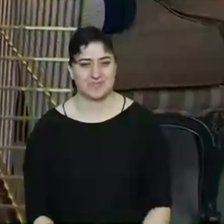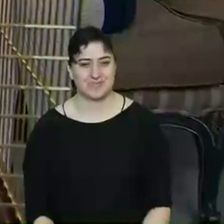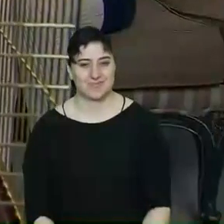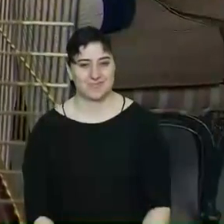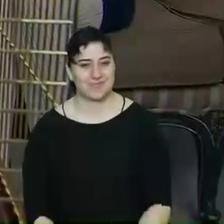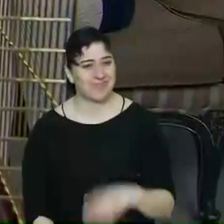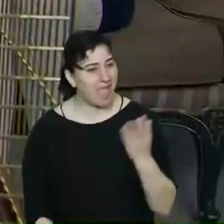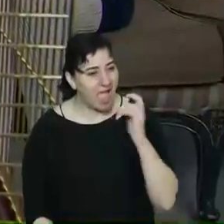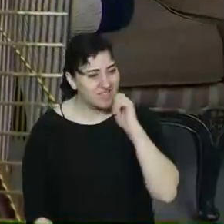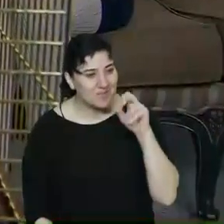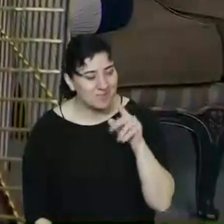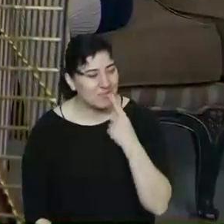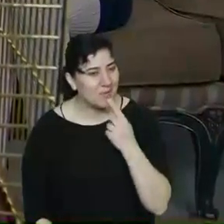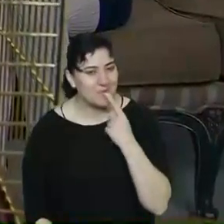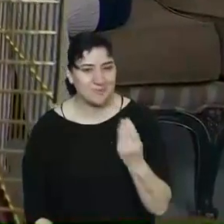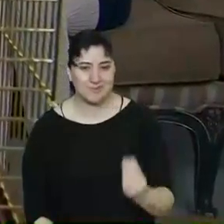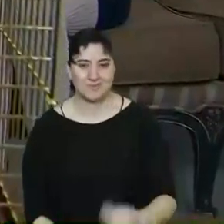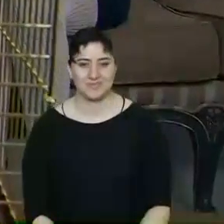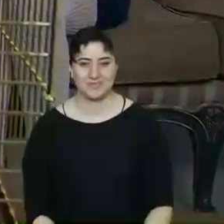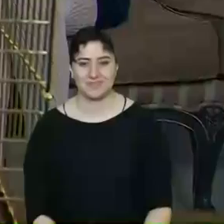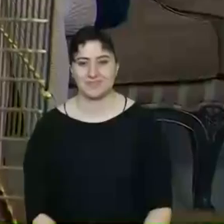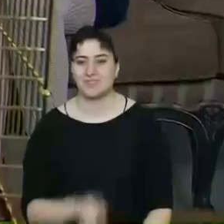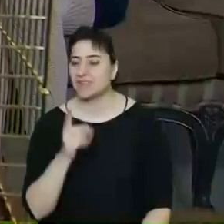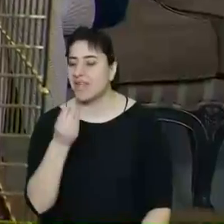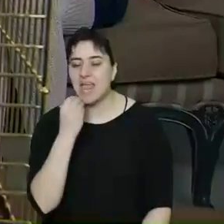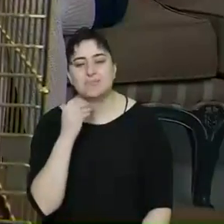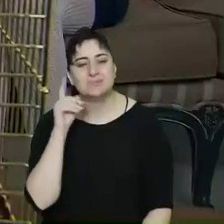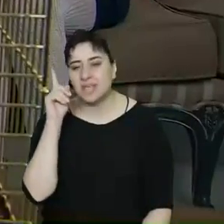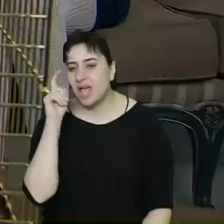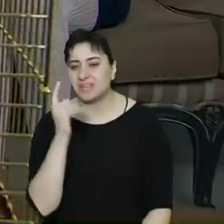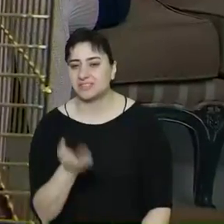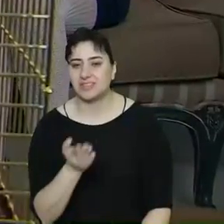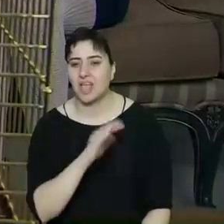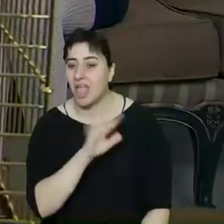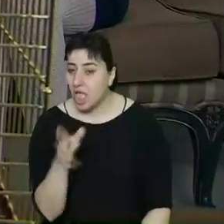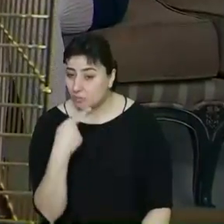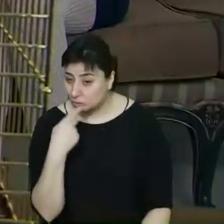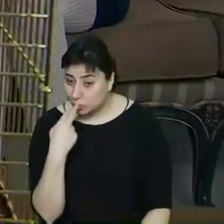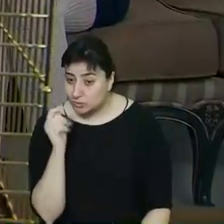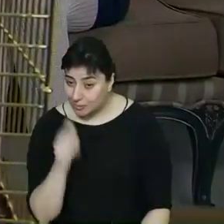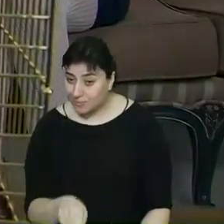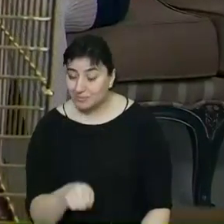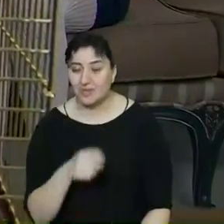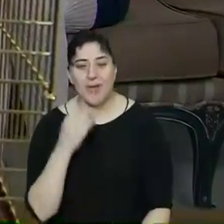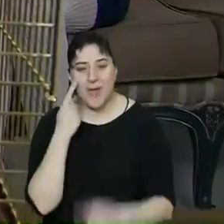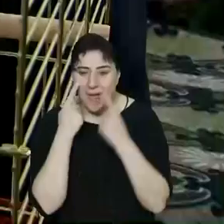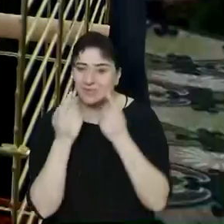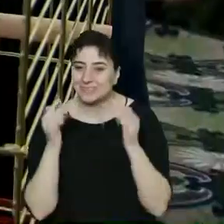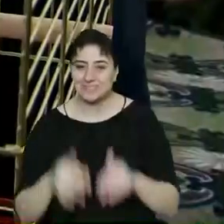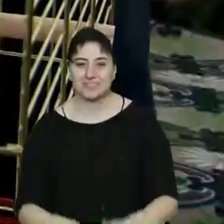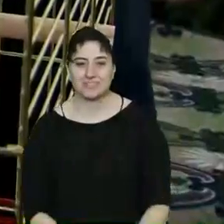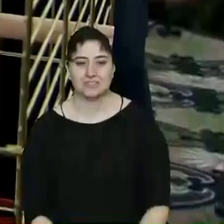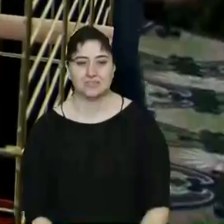konuşuyor ya koca adam gibi ya? Seni ben yerim zeka küpü. Her şeyi mi konuşuyorsun sen? Hoş geldin.